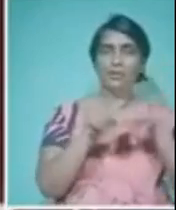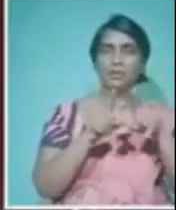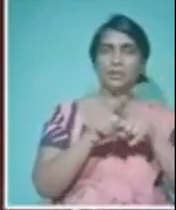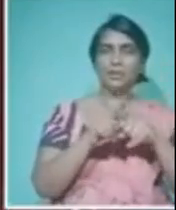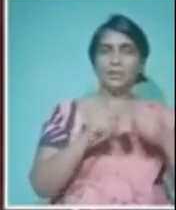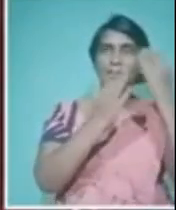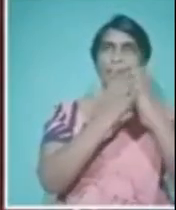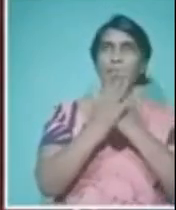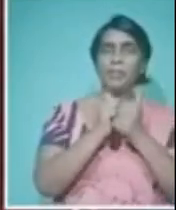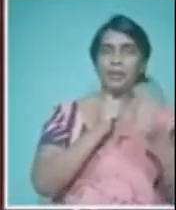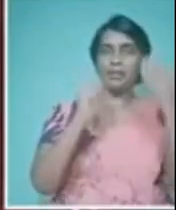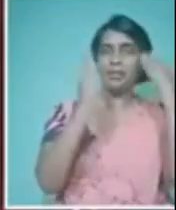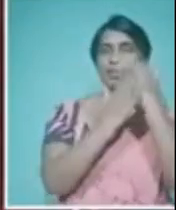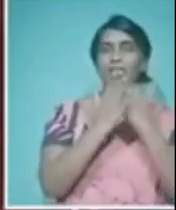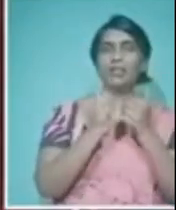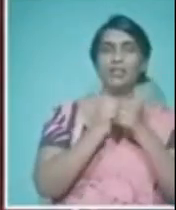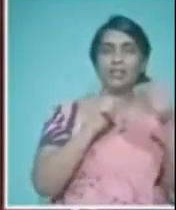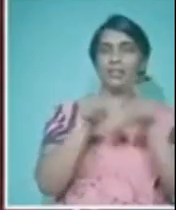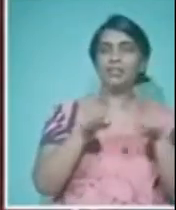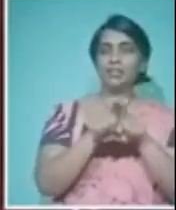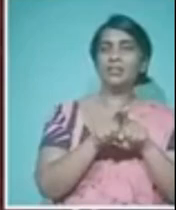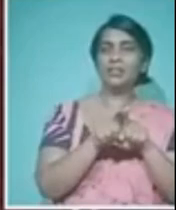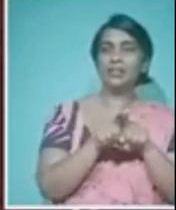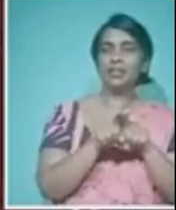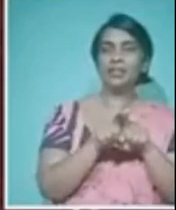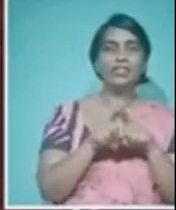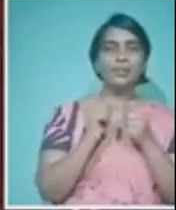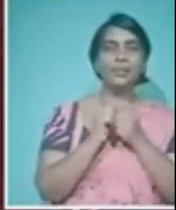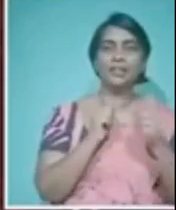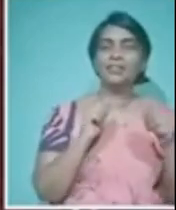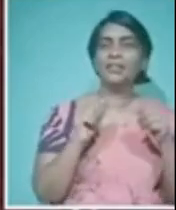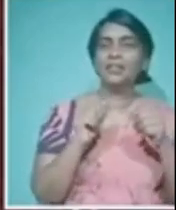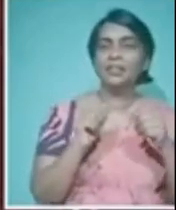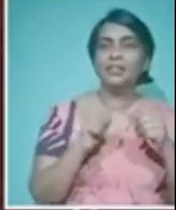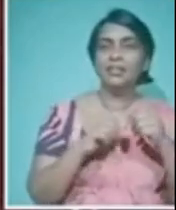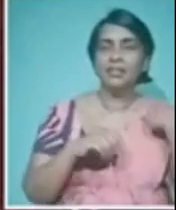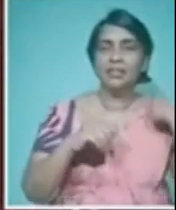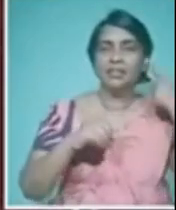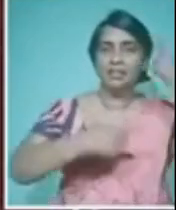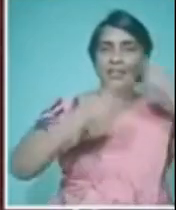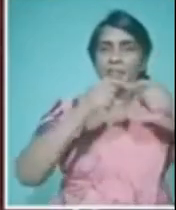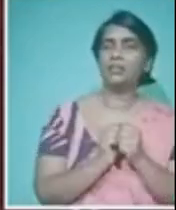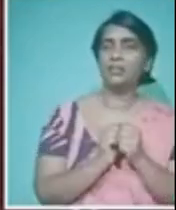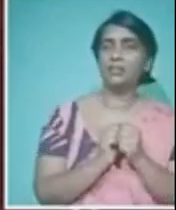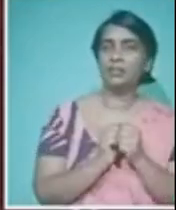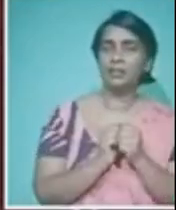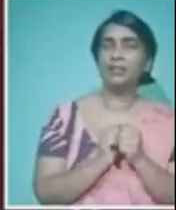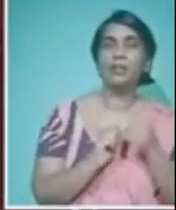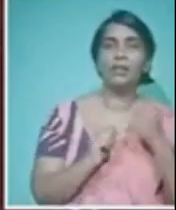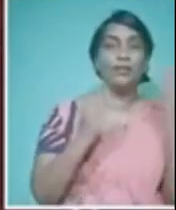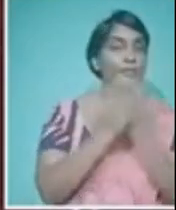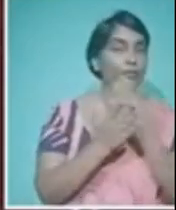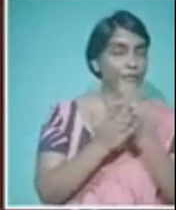සාකච්ඡා කරන්න. ඒ වගේම සිනමා කර්මාන්තය ලෝකේ සම්මාන ලබන මට්ටමේ නිර්මාණශීලී නිර්මාණකරුවන් ඉන්න රටක අපේ